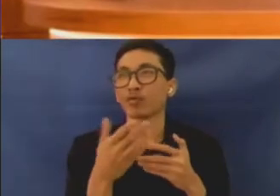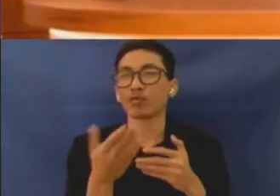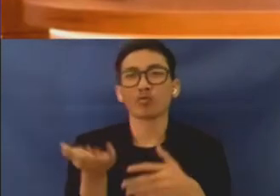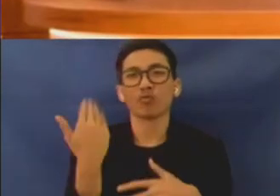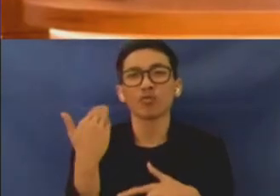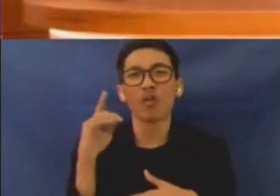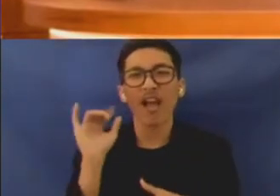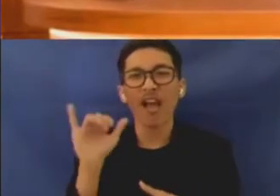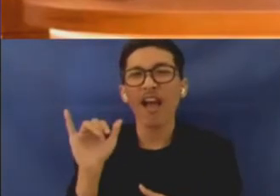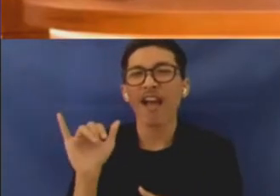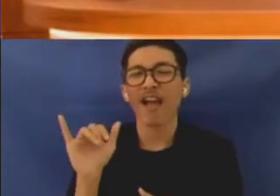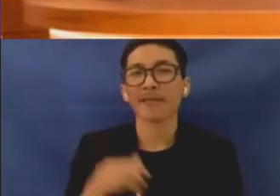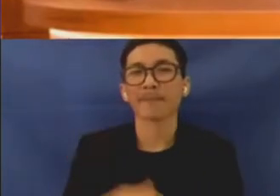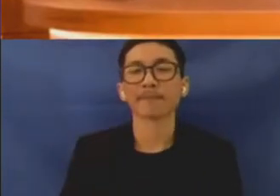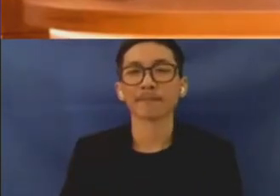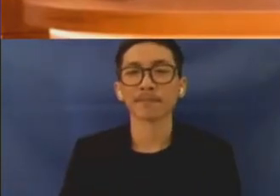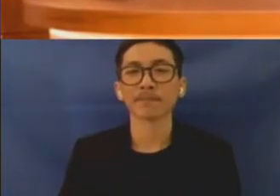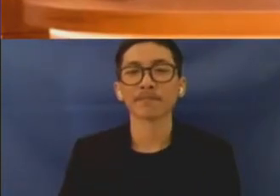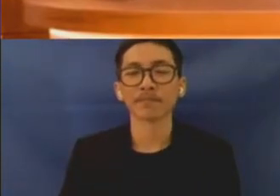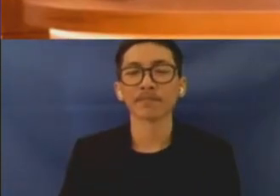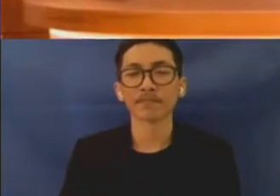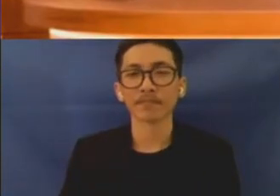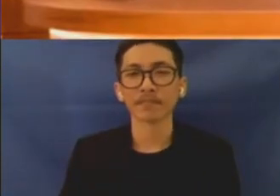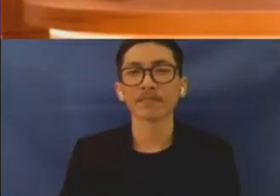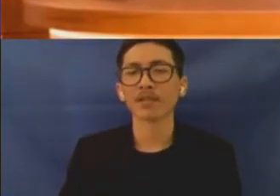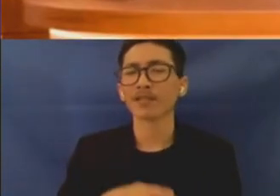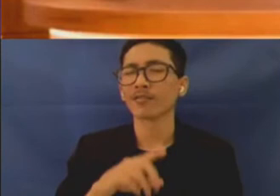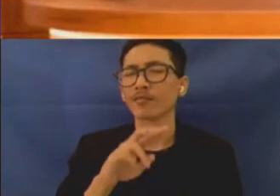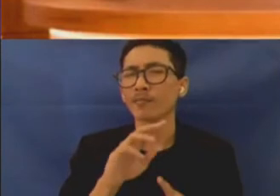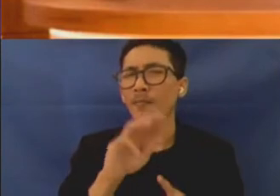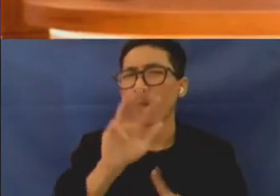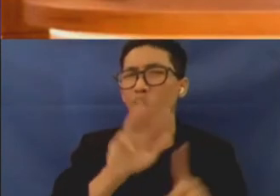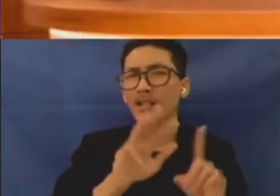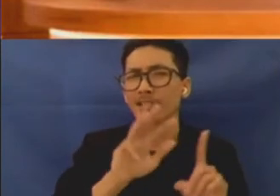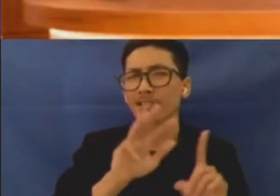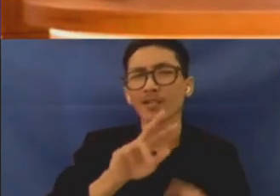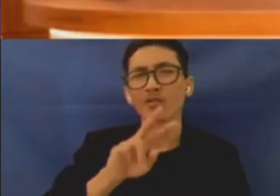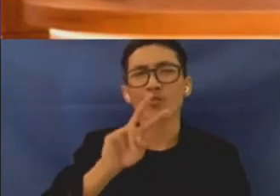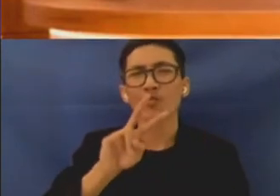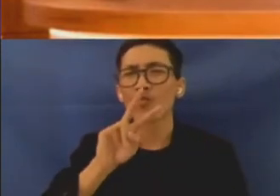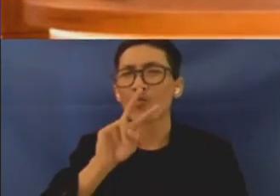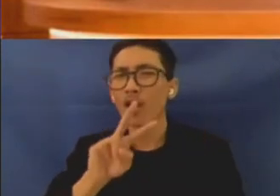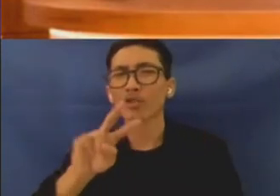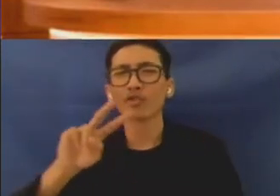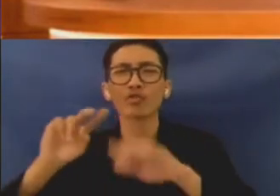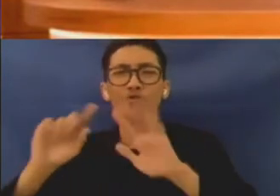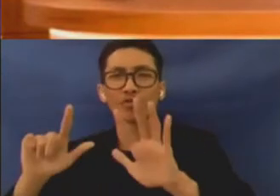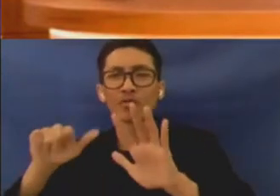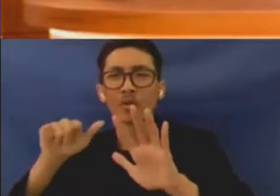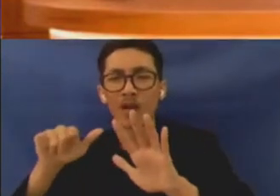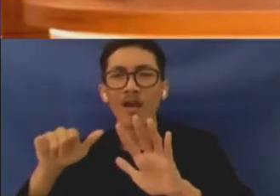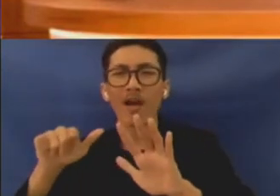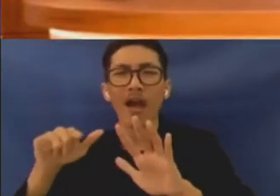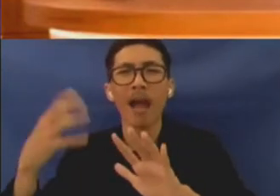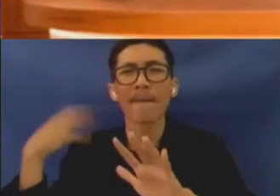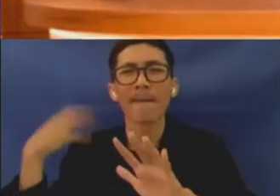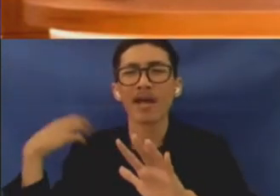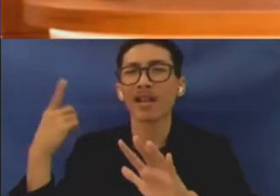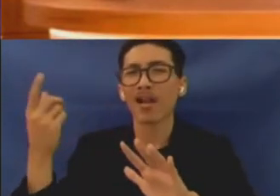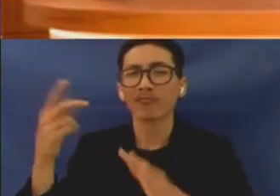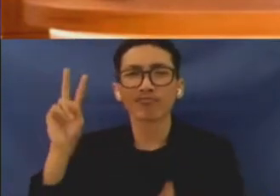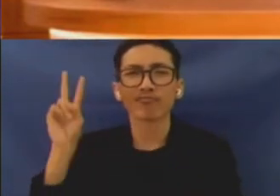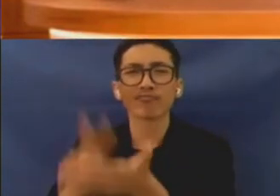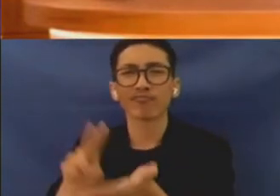tahun 1927, Mahkamah Agung Amerika Serikat menegakkan sterilisasi paksa bagi penyandang disabilitas